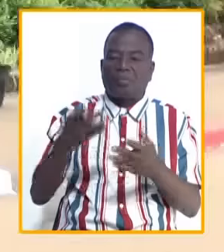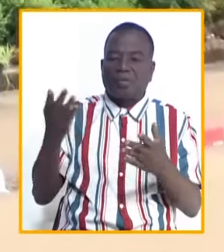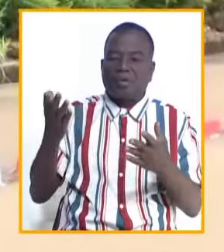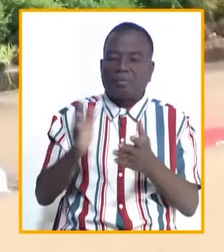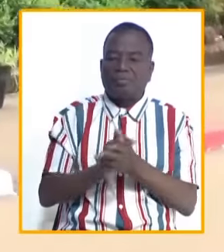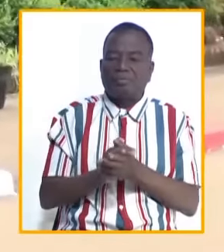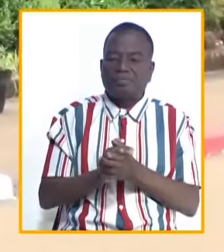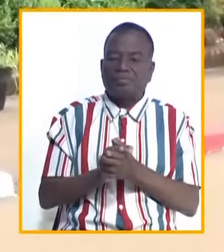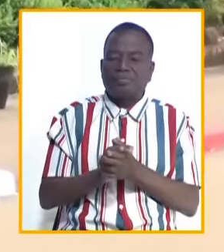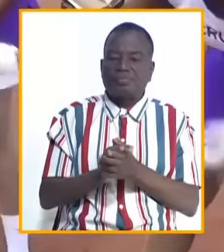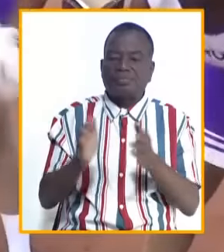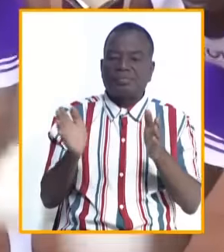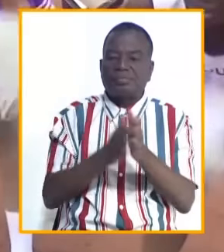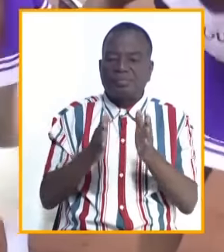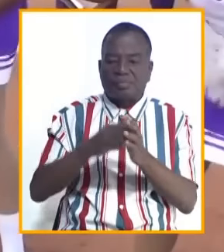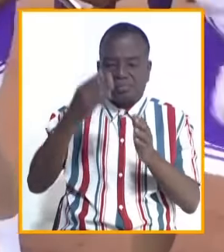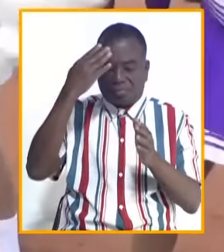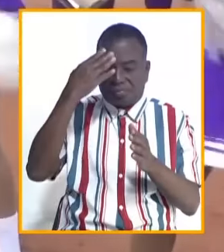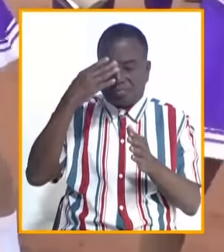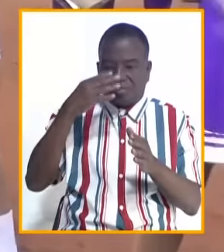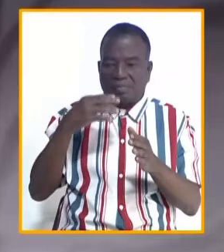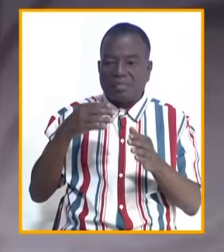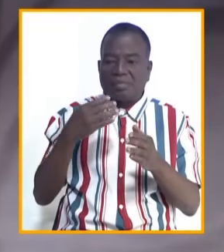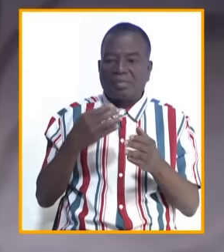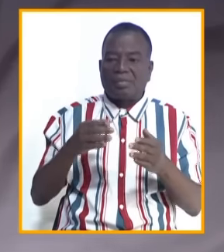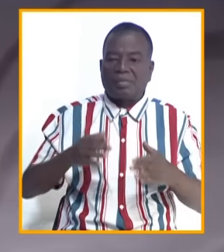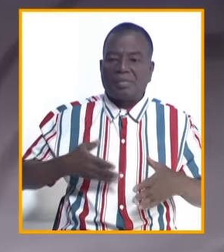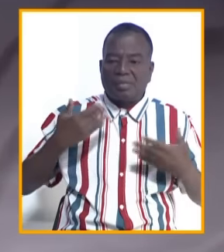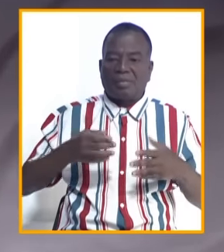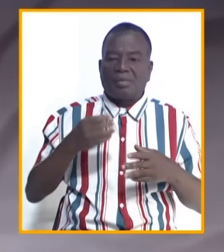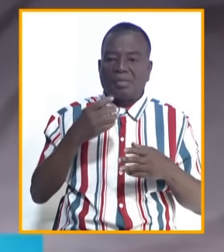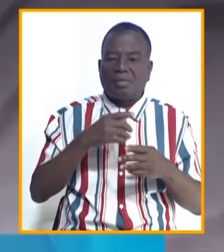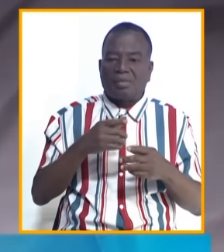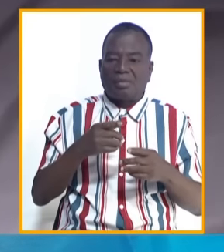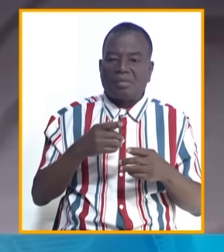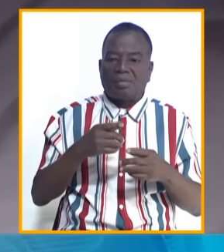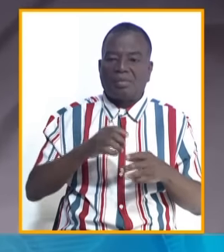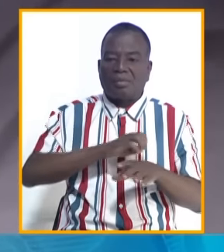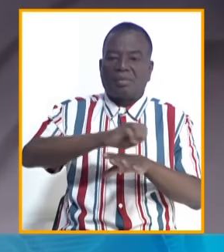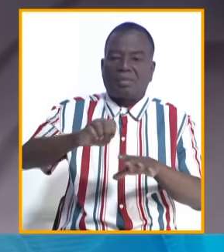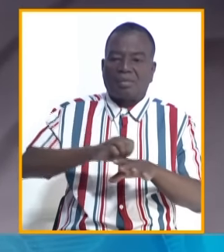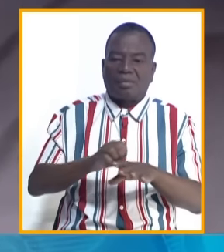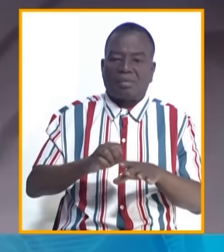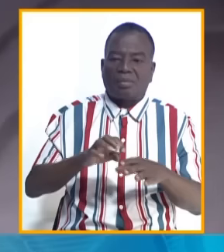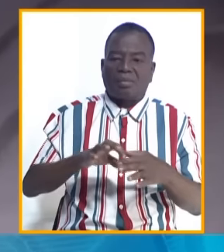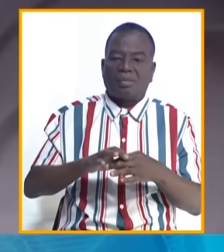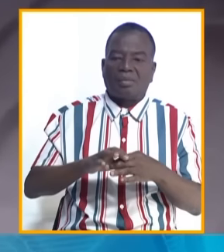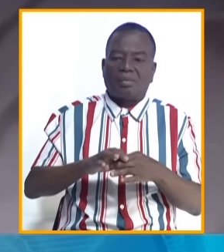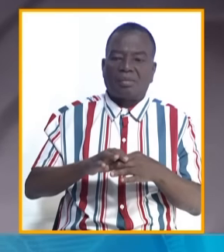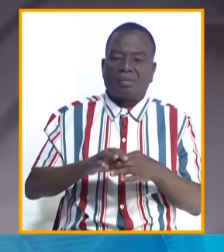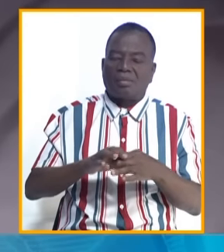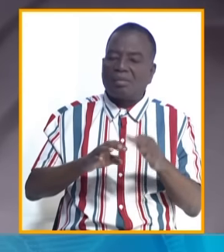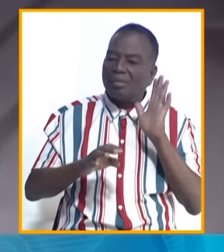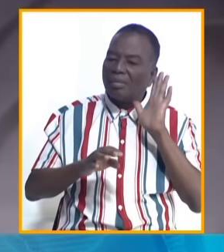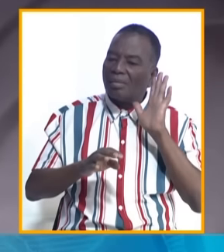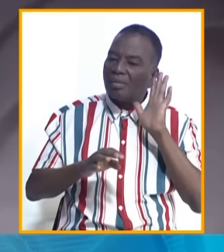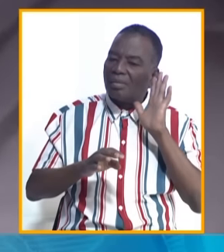en fête. Aujourd'hui, c'est la rentrée des amphis dans la bonne humeur. Cette année, engagez-vous pleinement dans vos